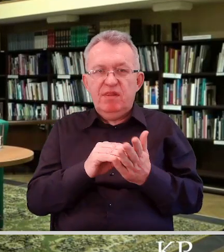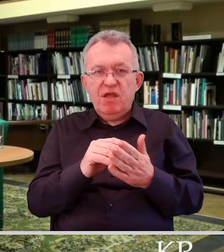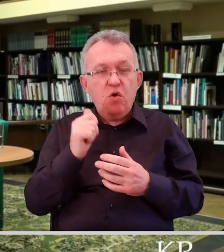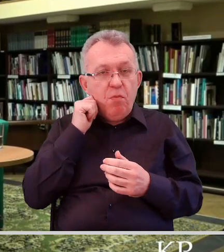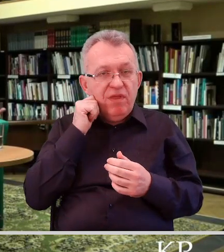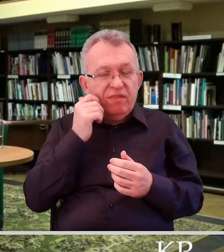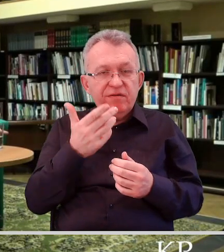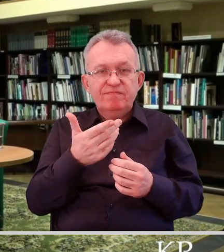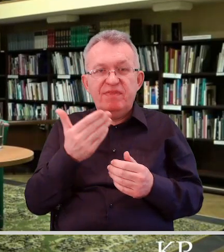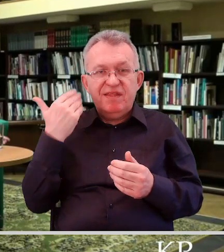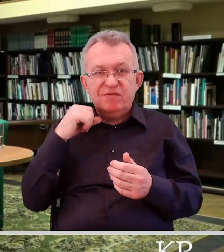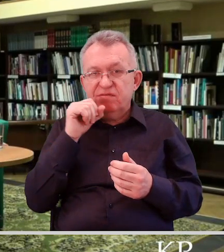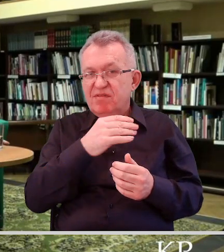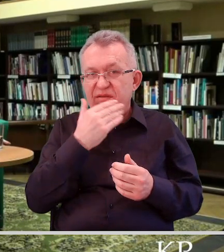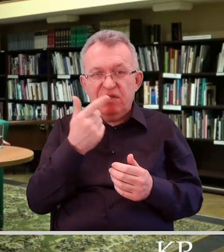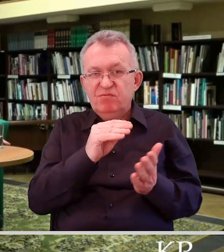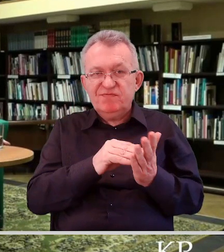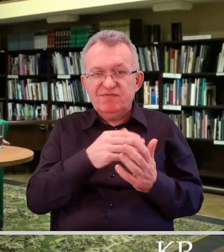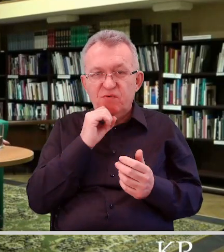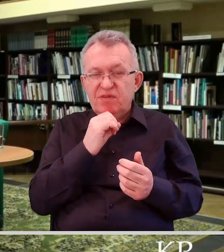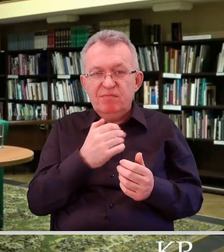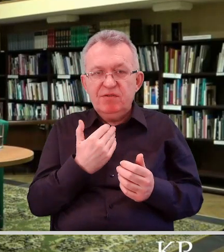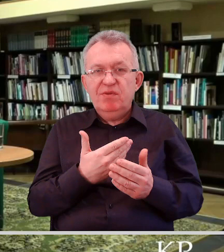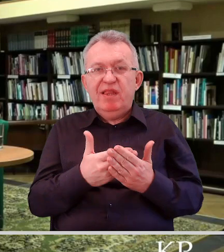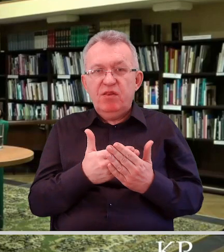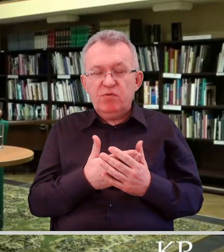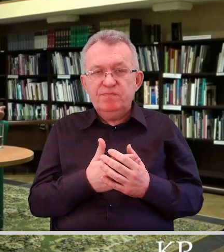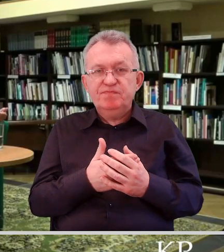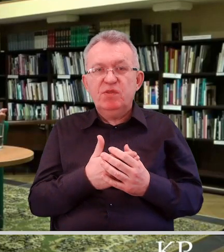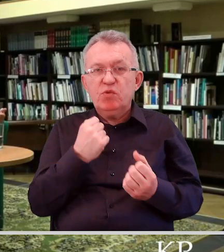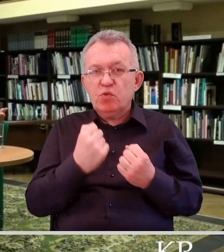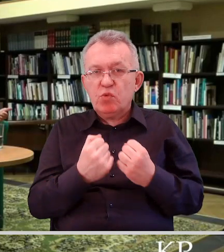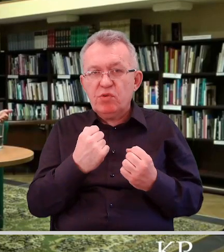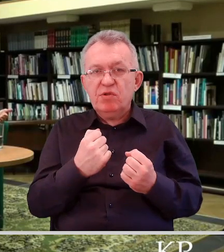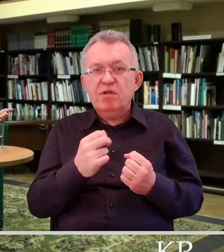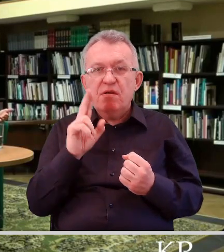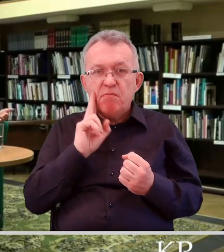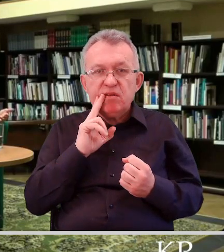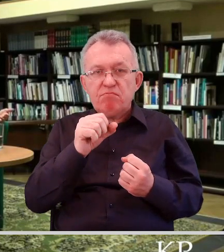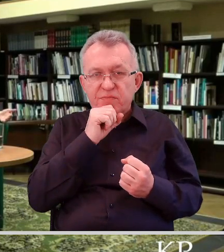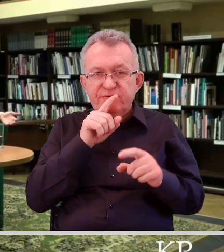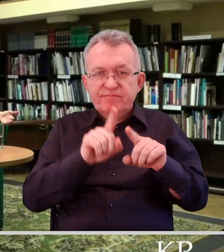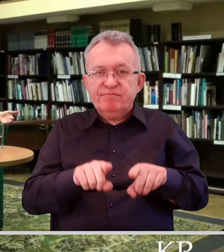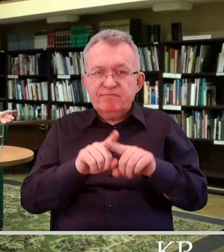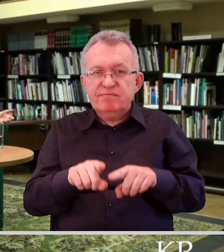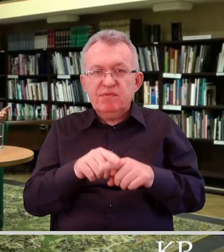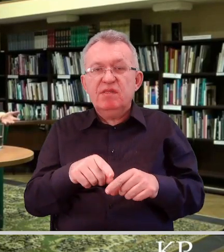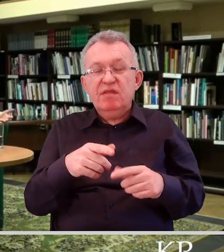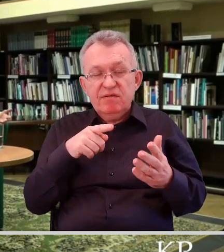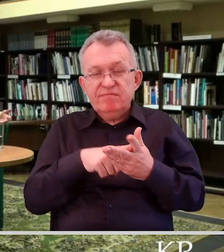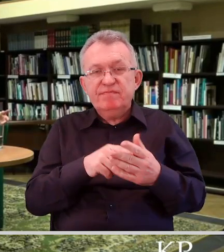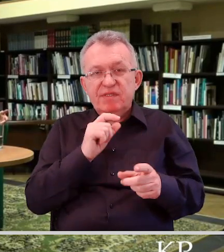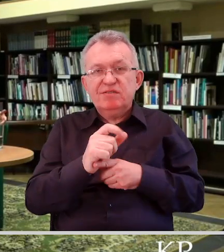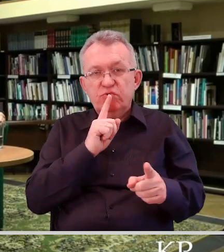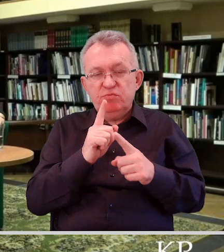Kobiety, te dawniejsze, nie mają tego wszystkiego. I trudno wszystkie definiować jako matki, babcie, chociaż do tego się to w